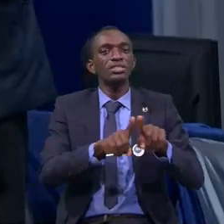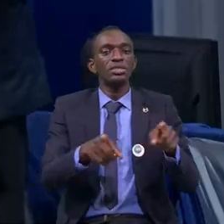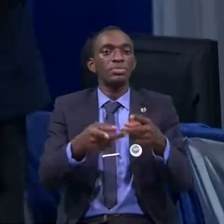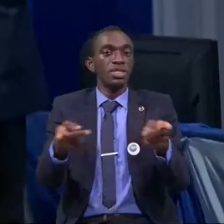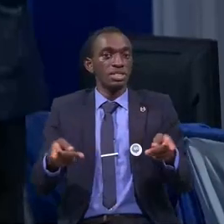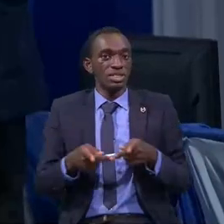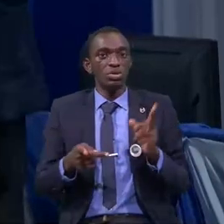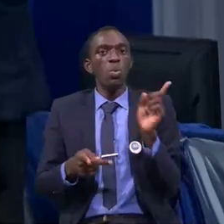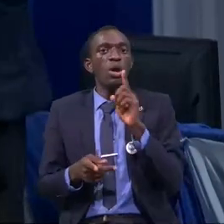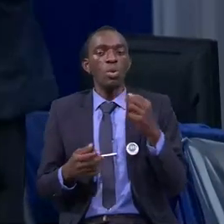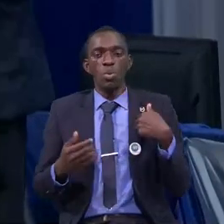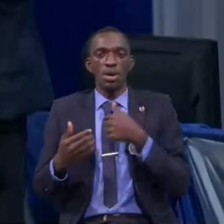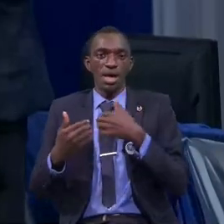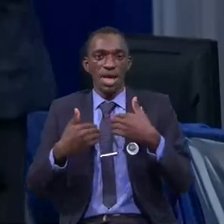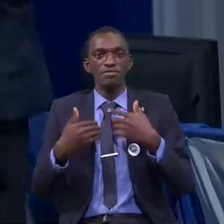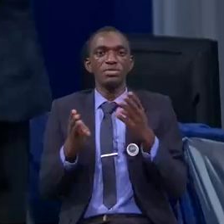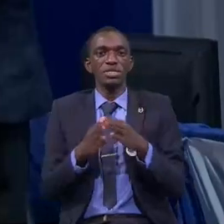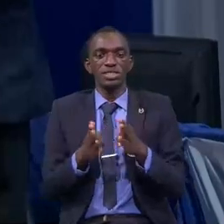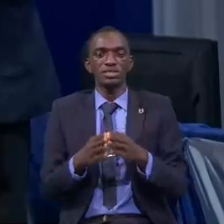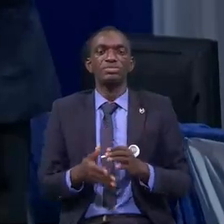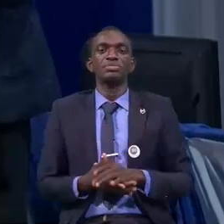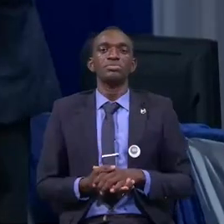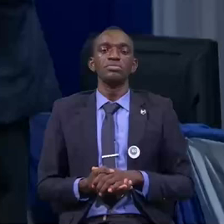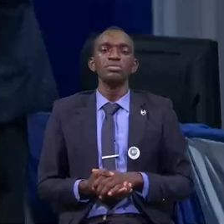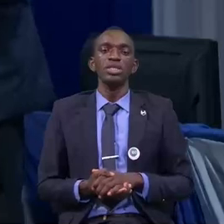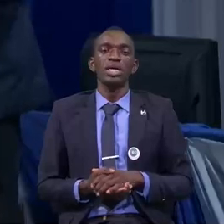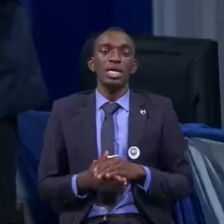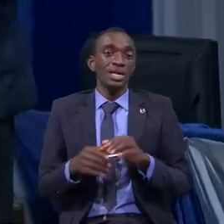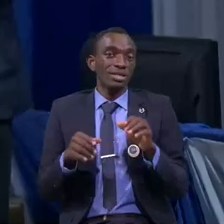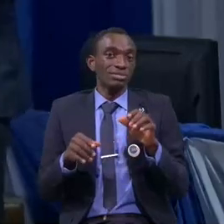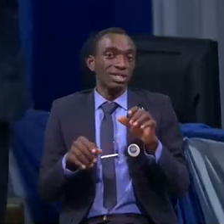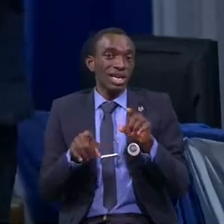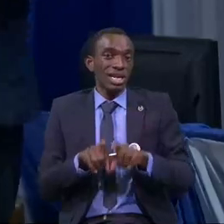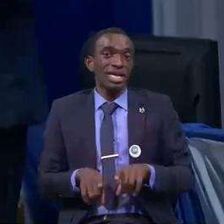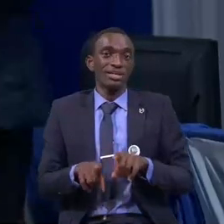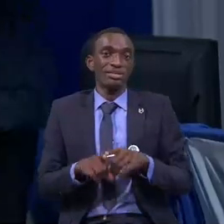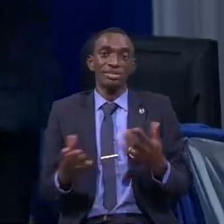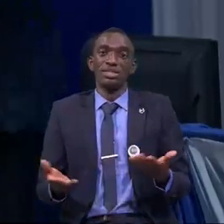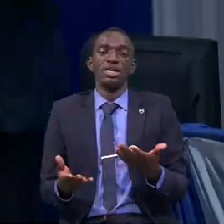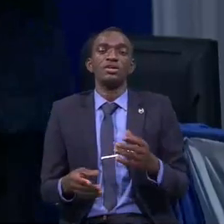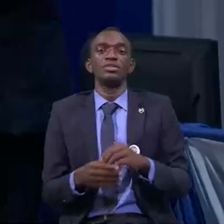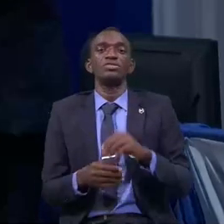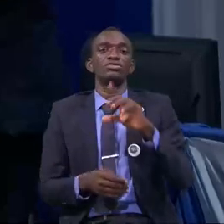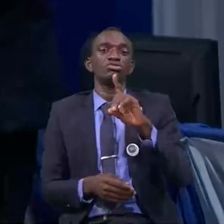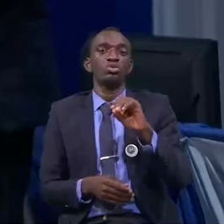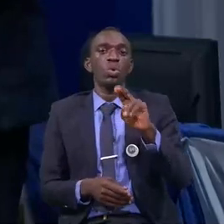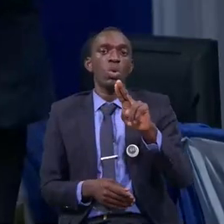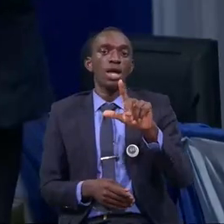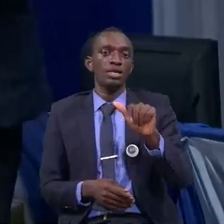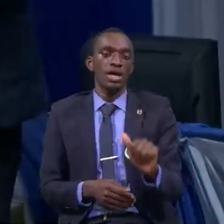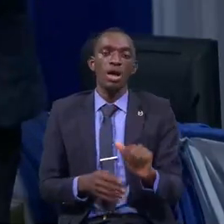Là où nous aurons organisé les banquets dans nos différentes nations, dans nos pays, dans nos régions.